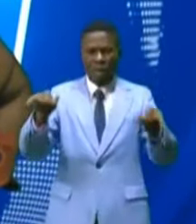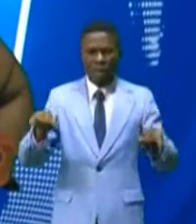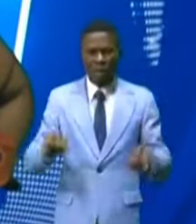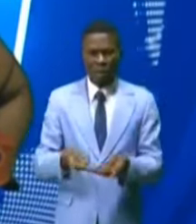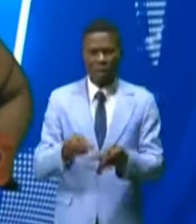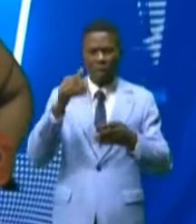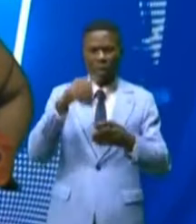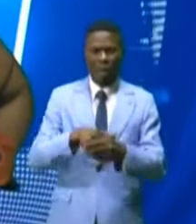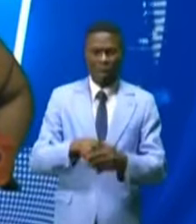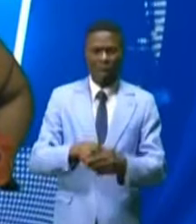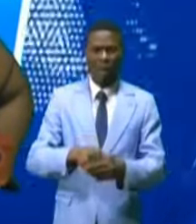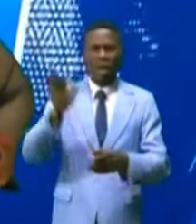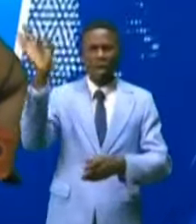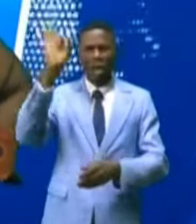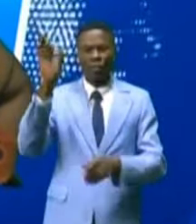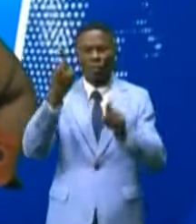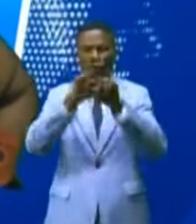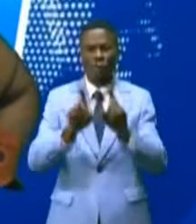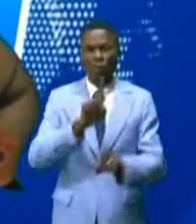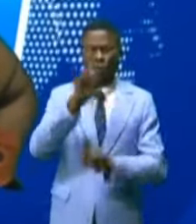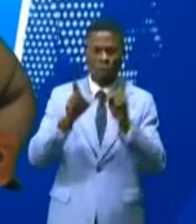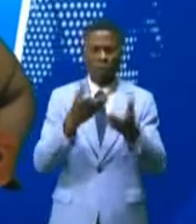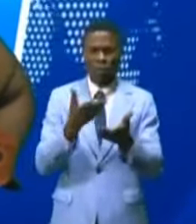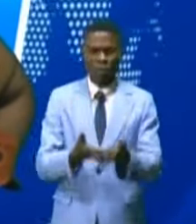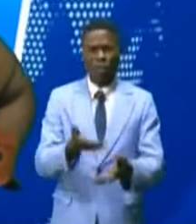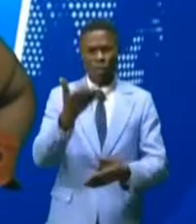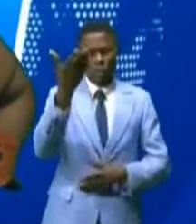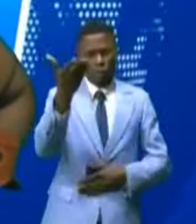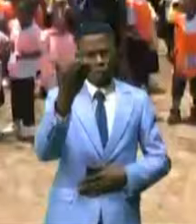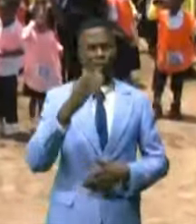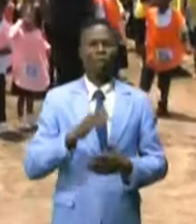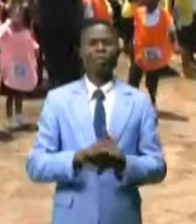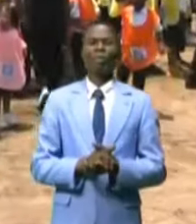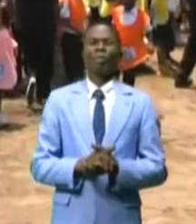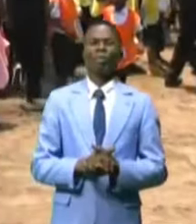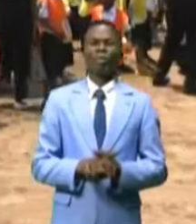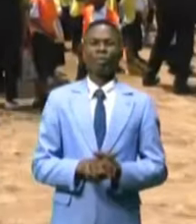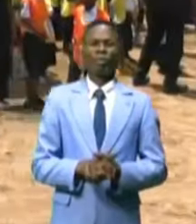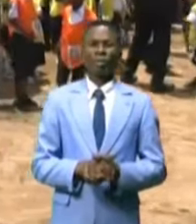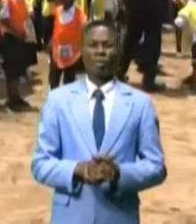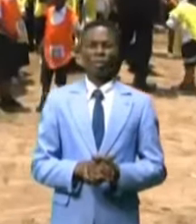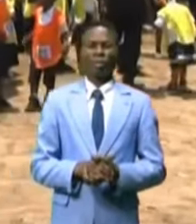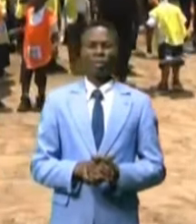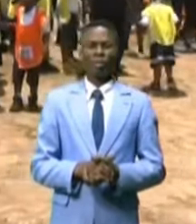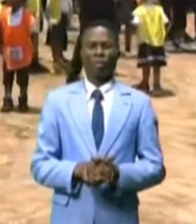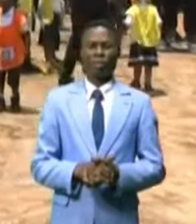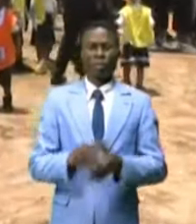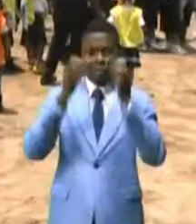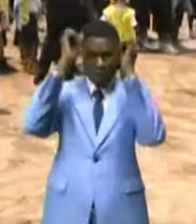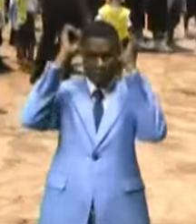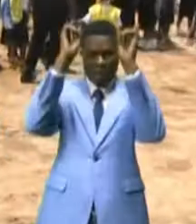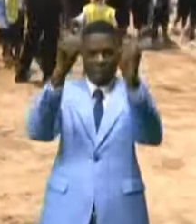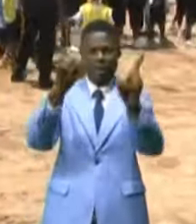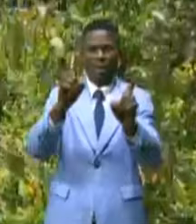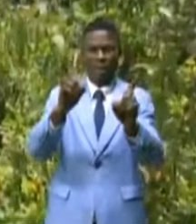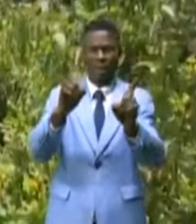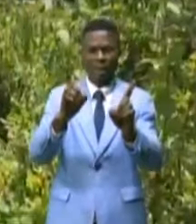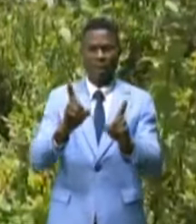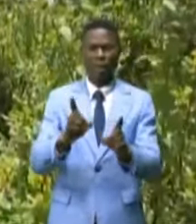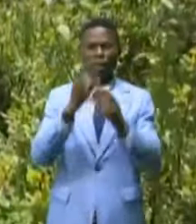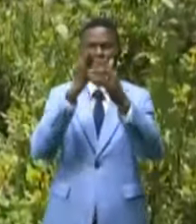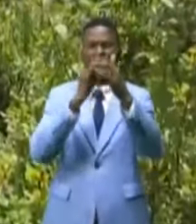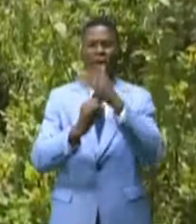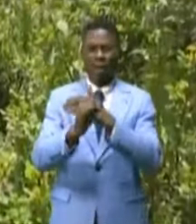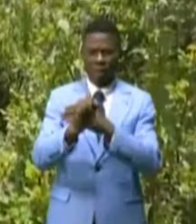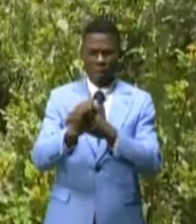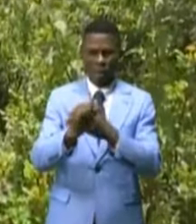travers la faune et la flore. Paulette Lomba, commentaire. L'éducation scolaire intégrale prend en